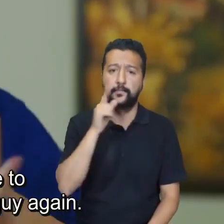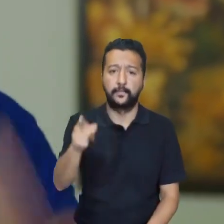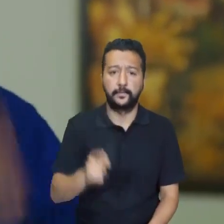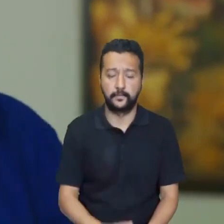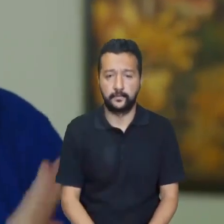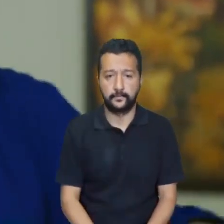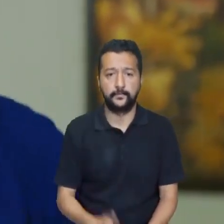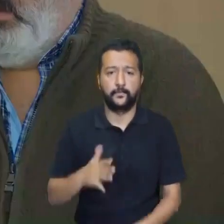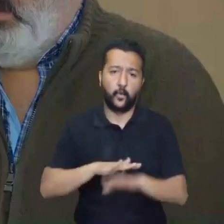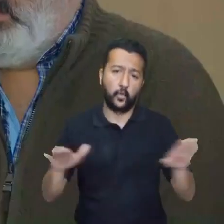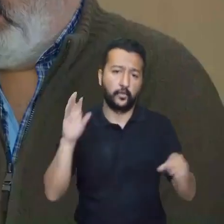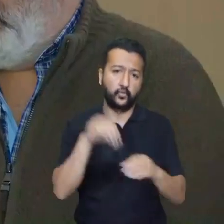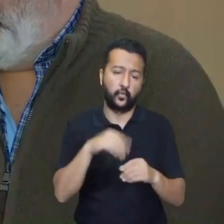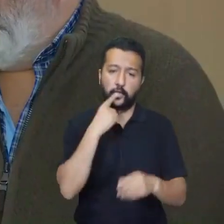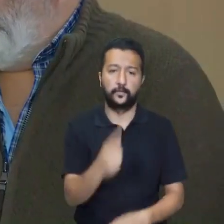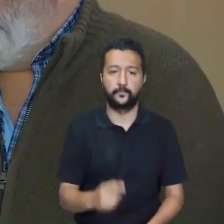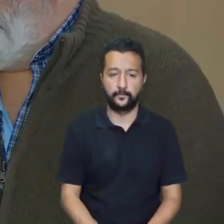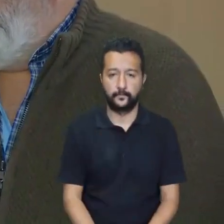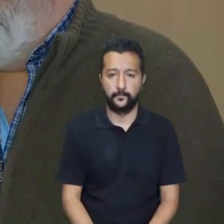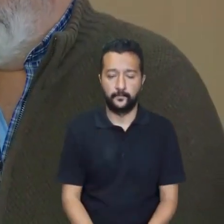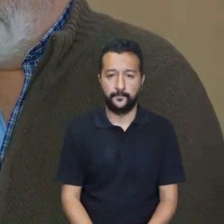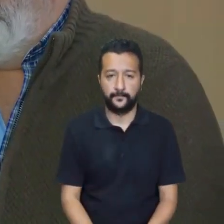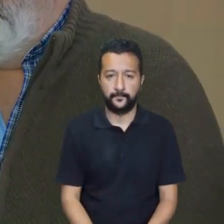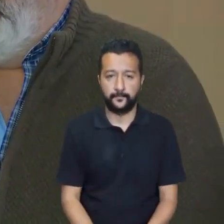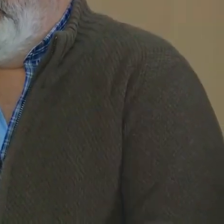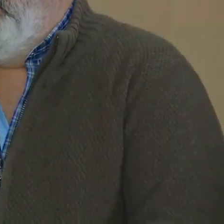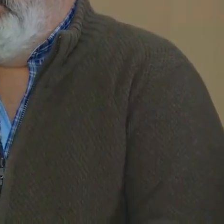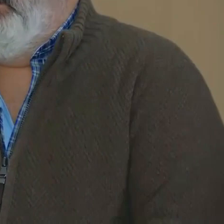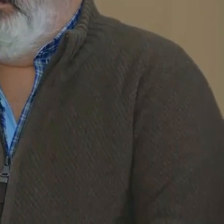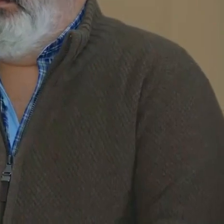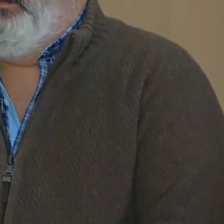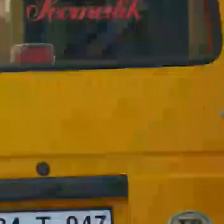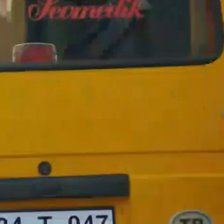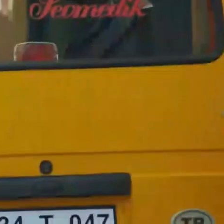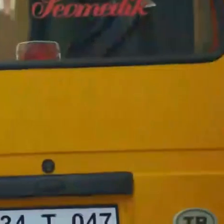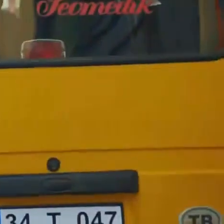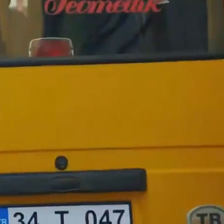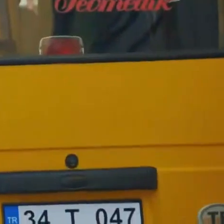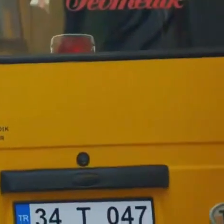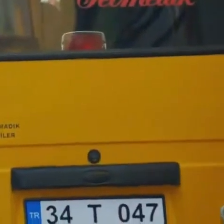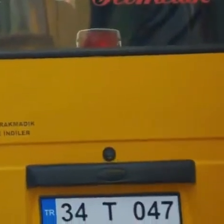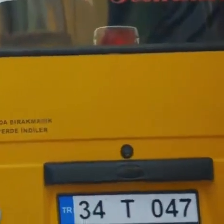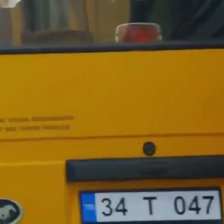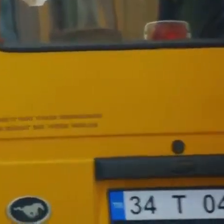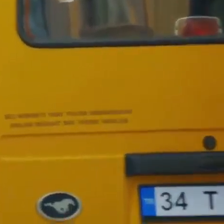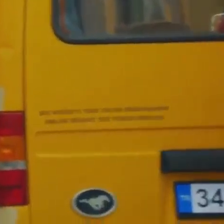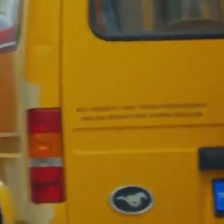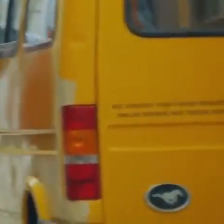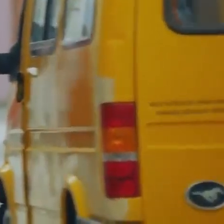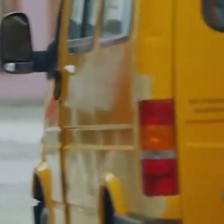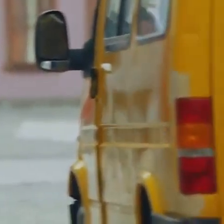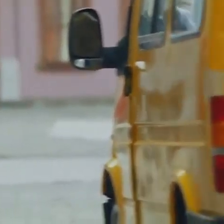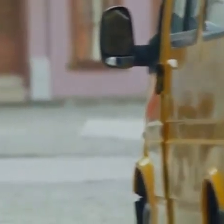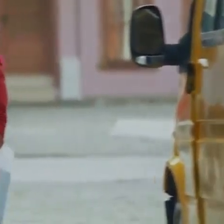herifle. Ellerini çırptı. İşte o kadar. Şükriye ve İhsan da çaresiz sustular. İlyas'ın dolmuşunun arkasında kısmetliği yarı yolda bırakmadık.